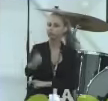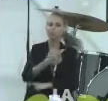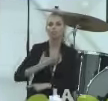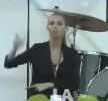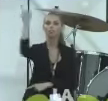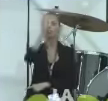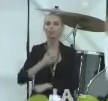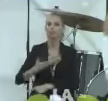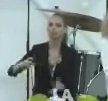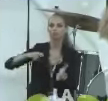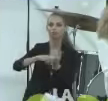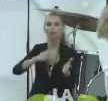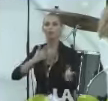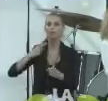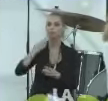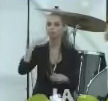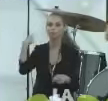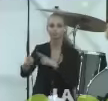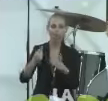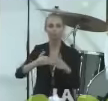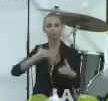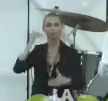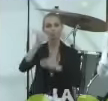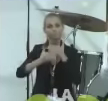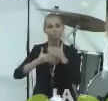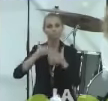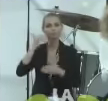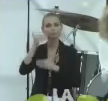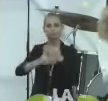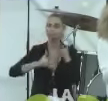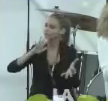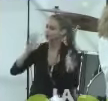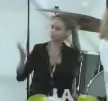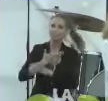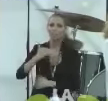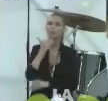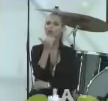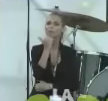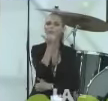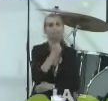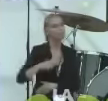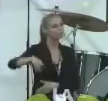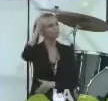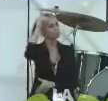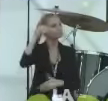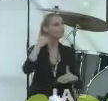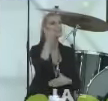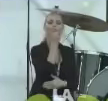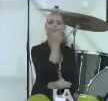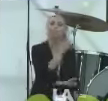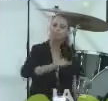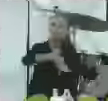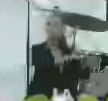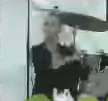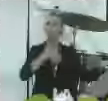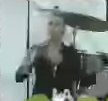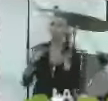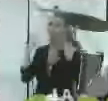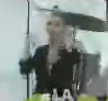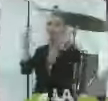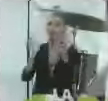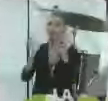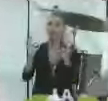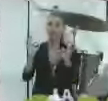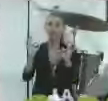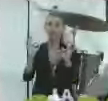paese in ginocchio e lo devo risollevare e non mi interessa più della Germania, sono 10 anni che ci sfrutta la